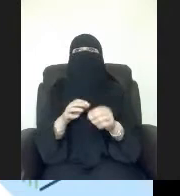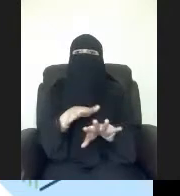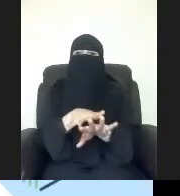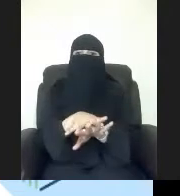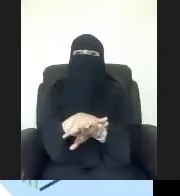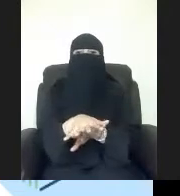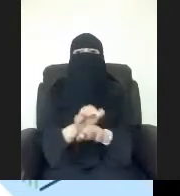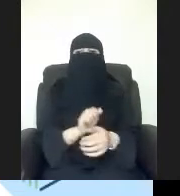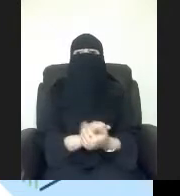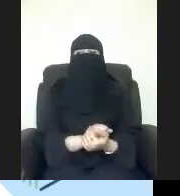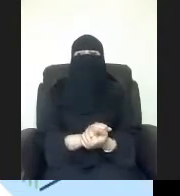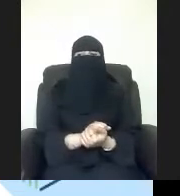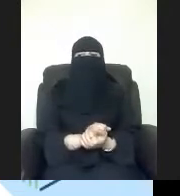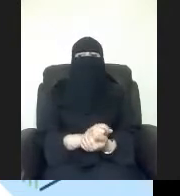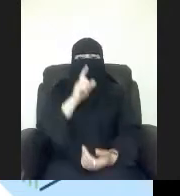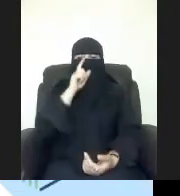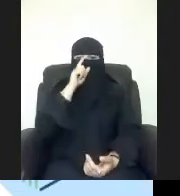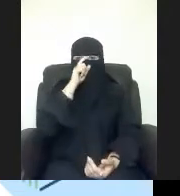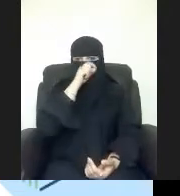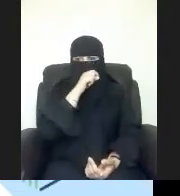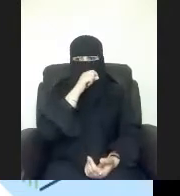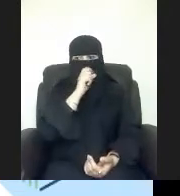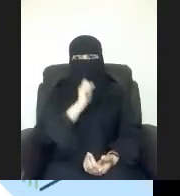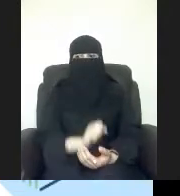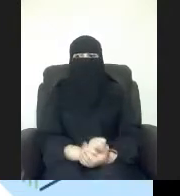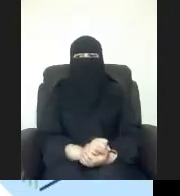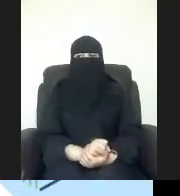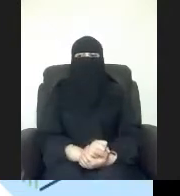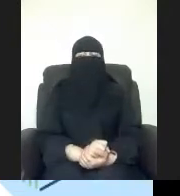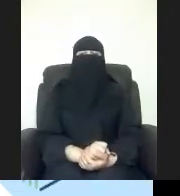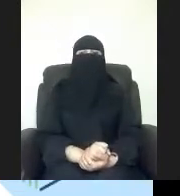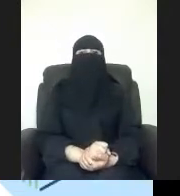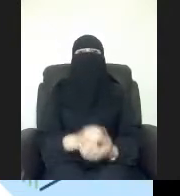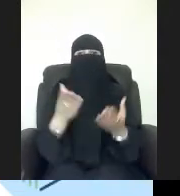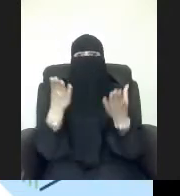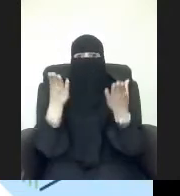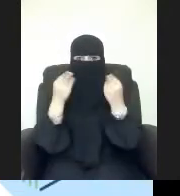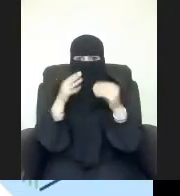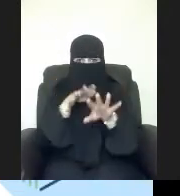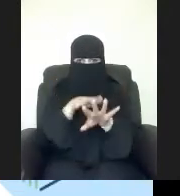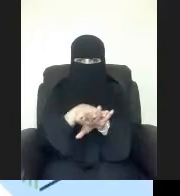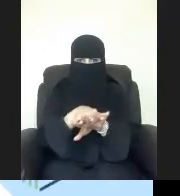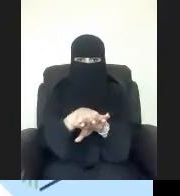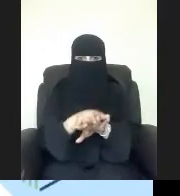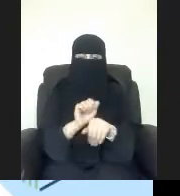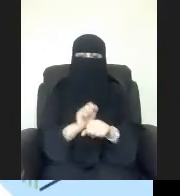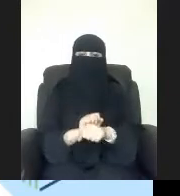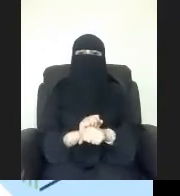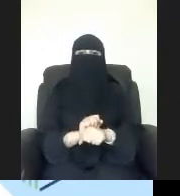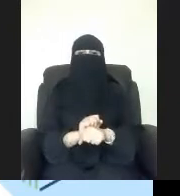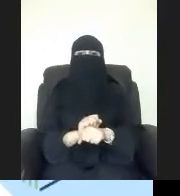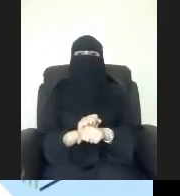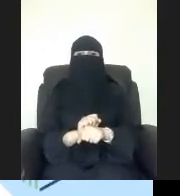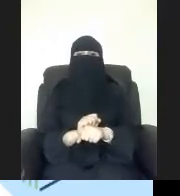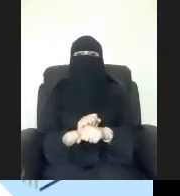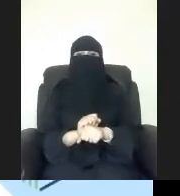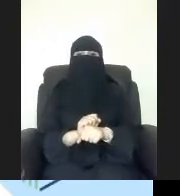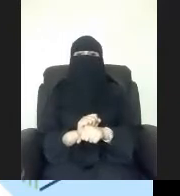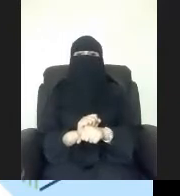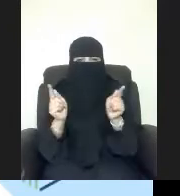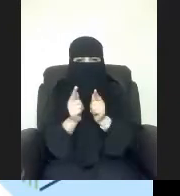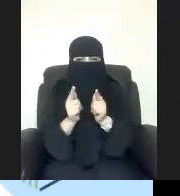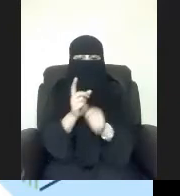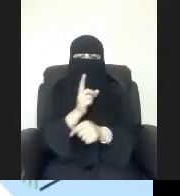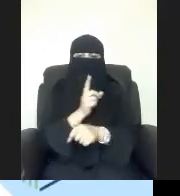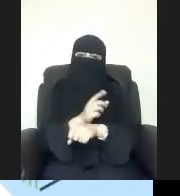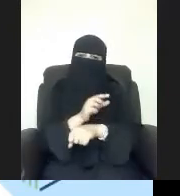نفعل التعليم المدمج بشكل جيد، لابد أن نراعي نقاط كثيرة، منها تقليل أنصبة المعلمين ليبذلوا جهد كبير،